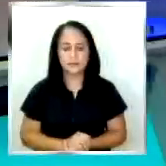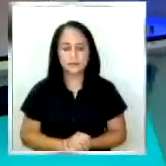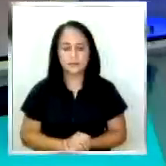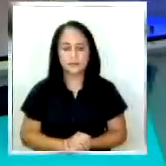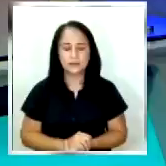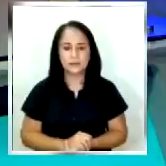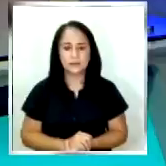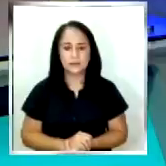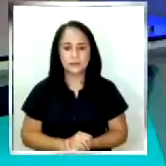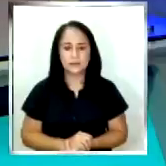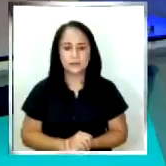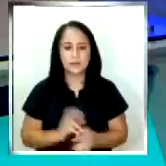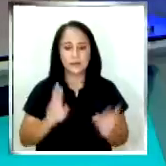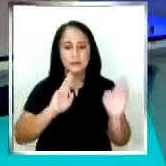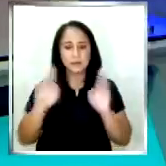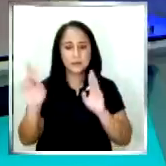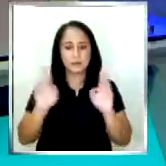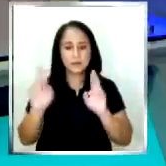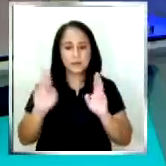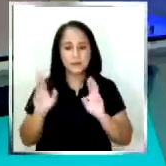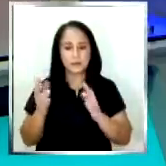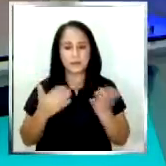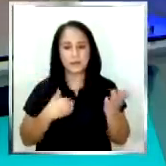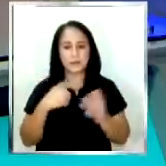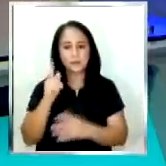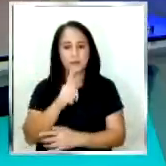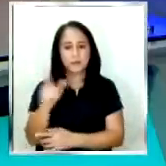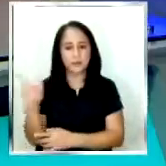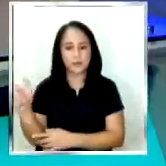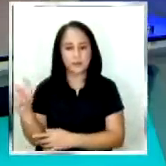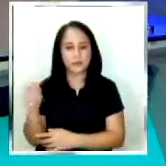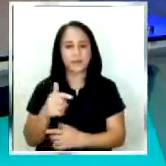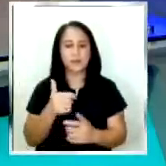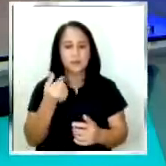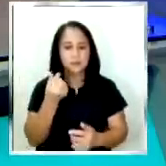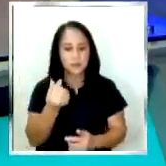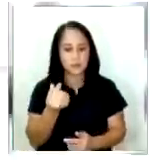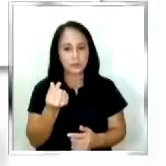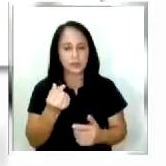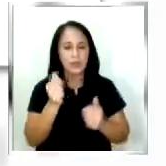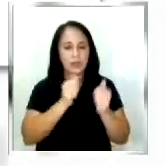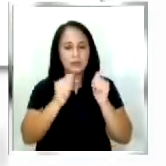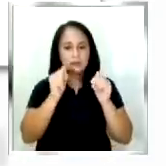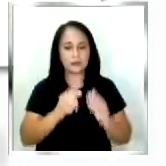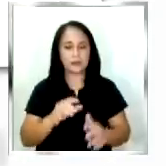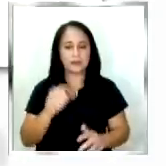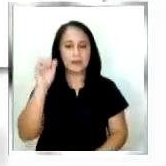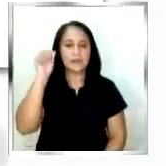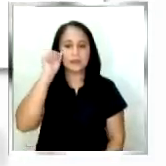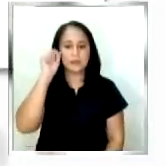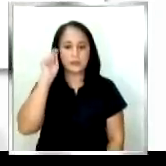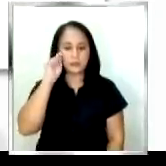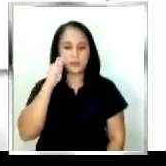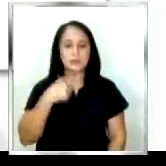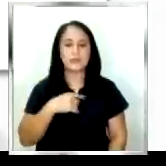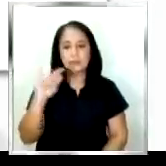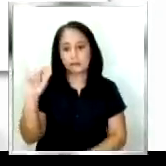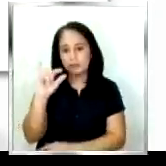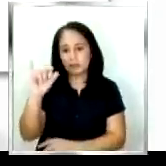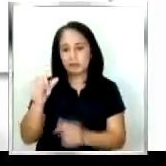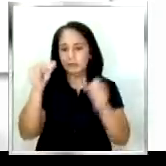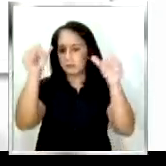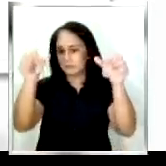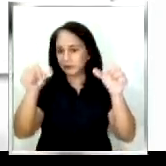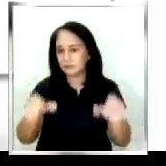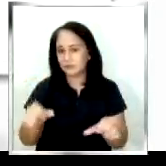Ready to conquer 2021 ang Kapuso actress na si Andrea Torres. Sa kanyang Instagram account, ipinakita ni Andrea ang kanyang